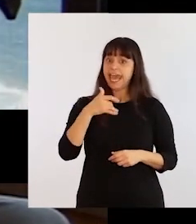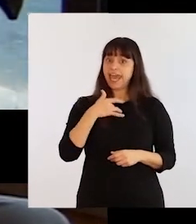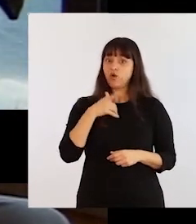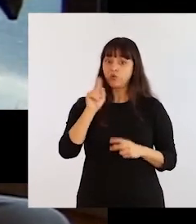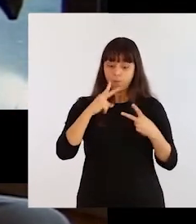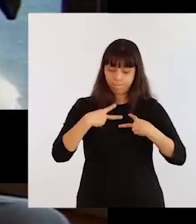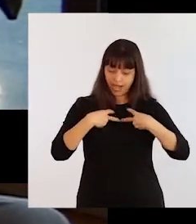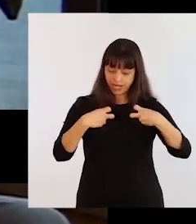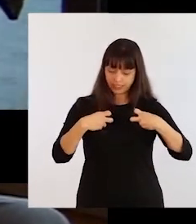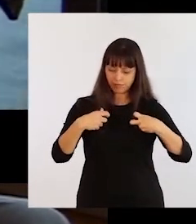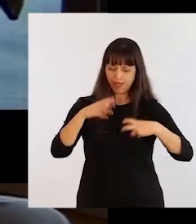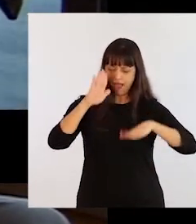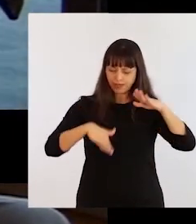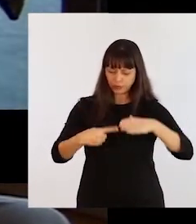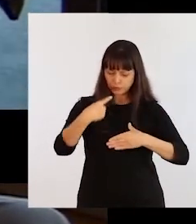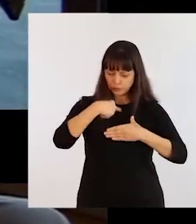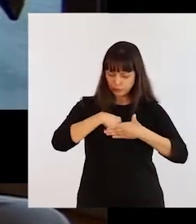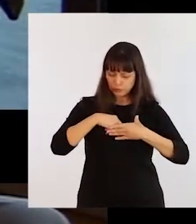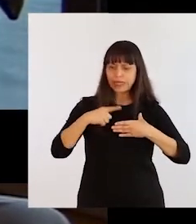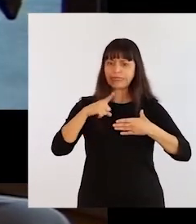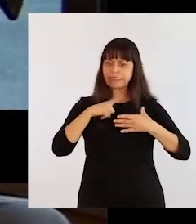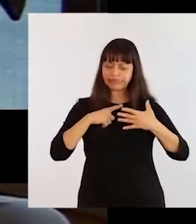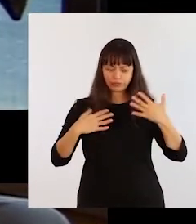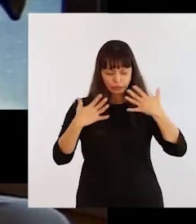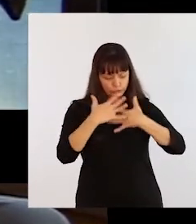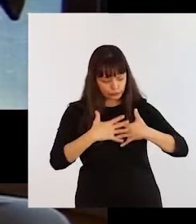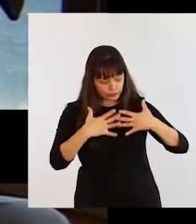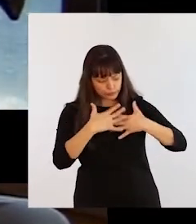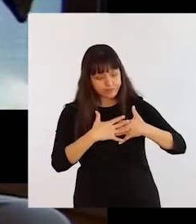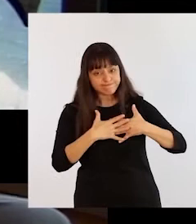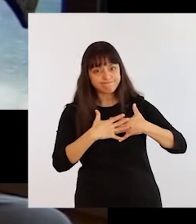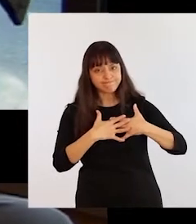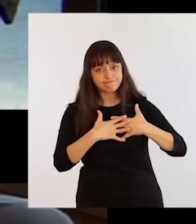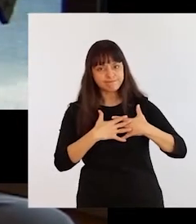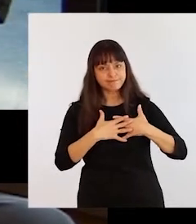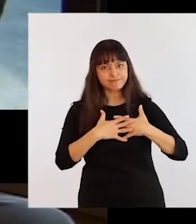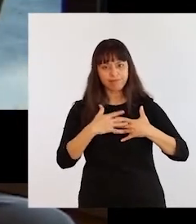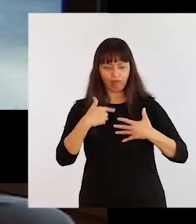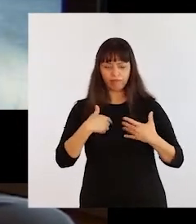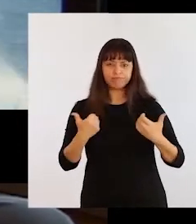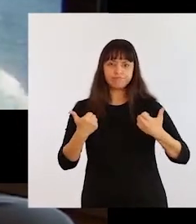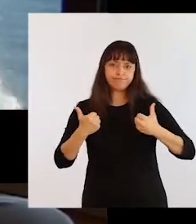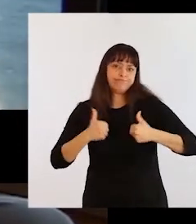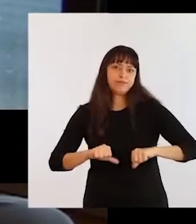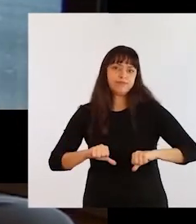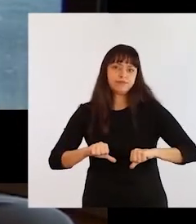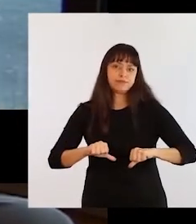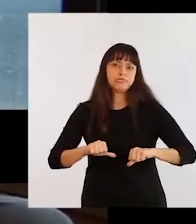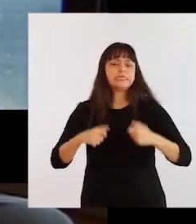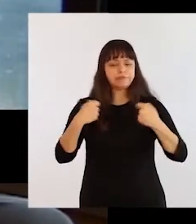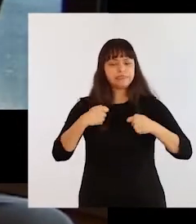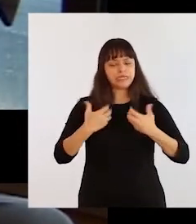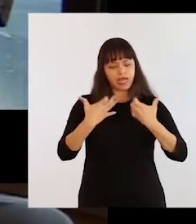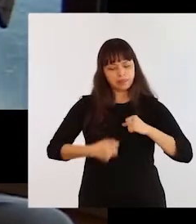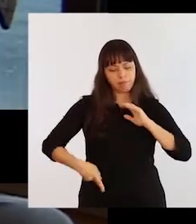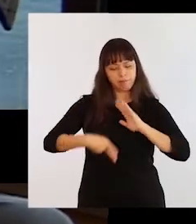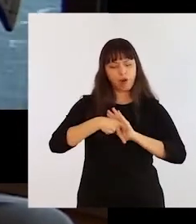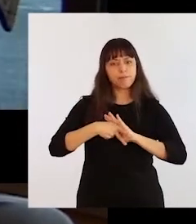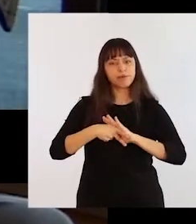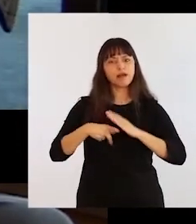si je n'accepte pas ma propre opacité pour moi-même, effectivement, je me